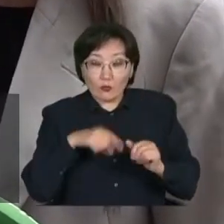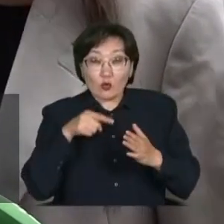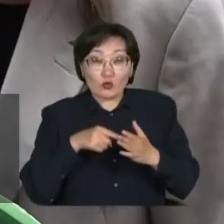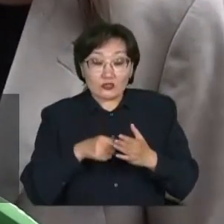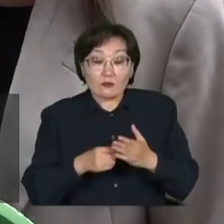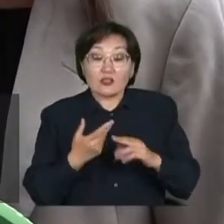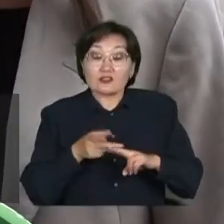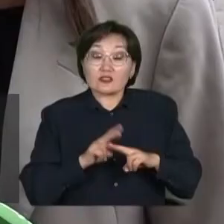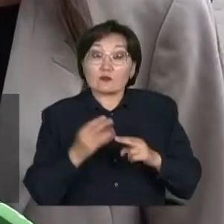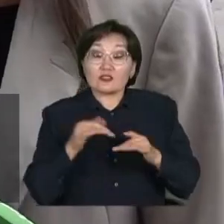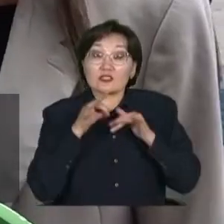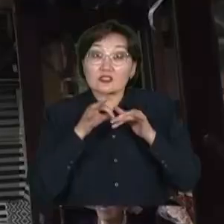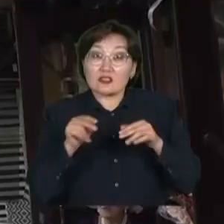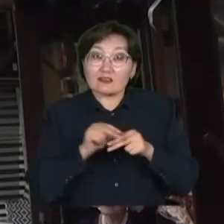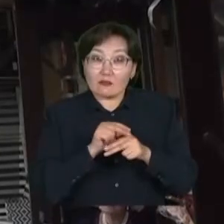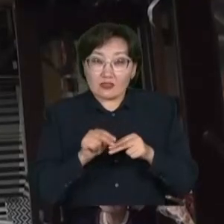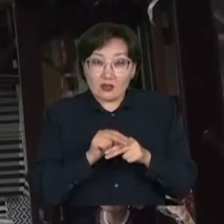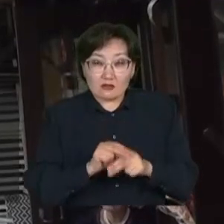В связи с этим мы проведем демонтаж.